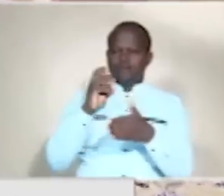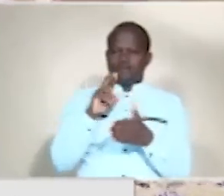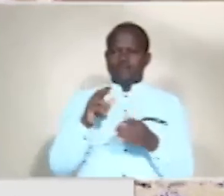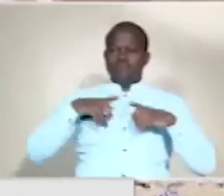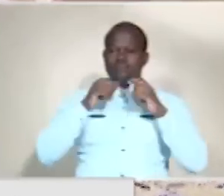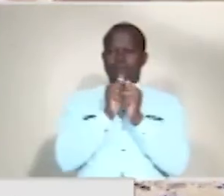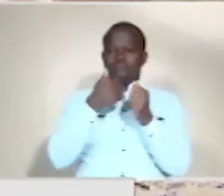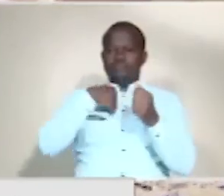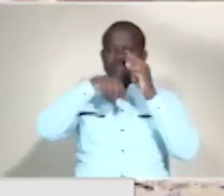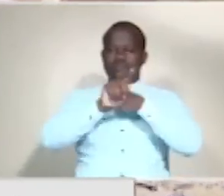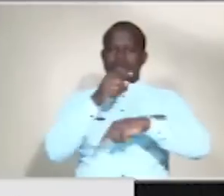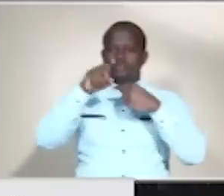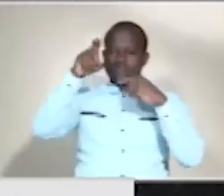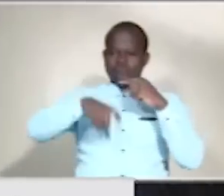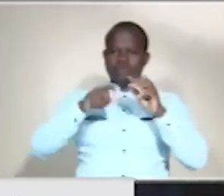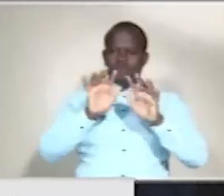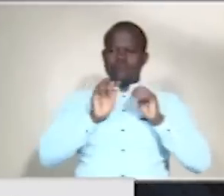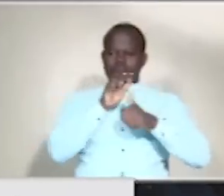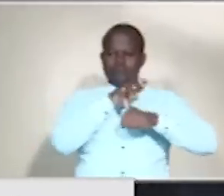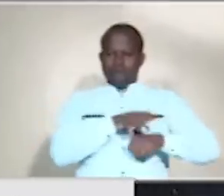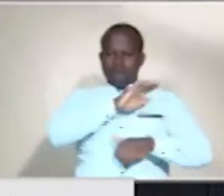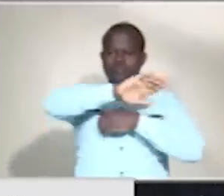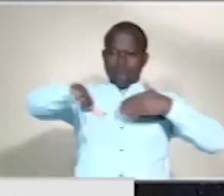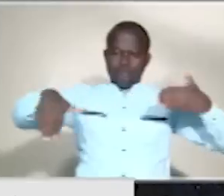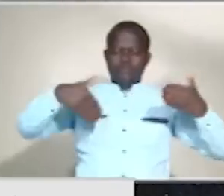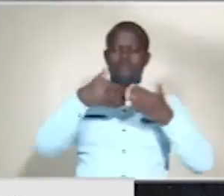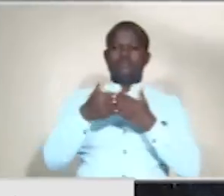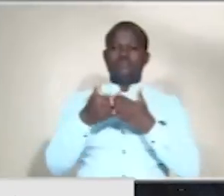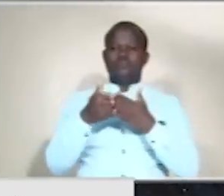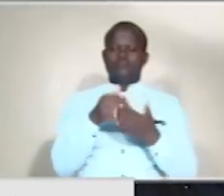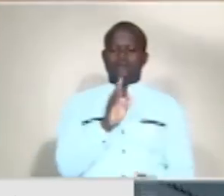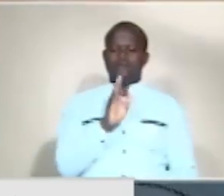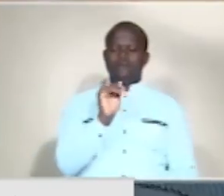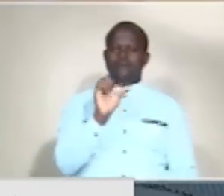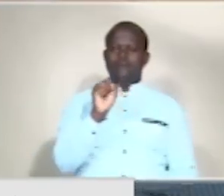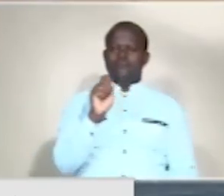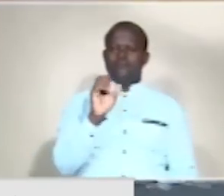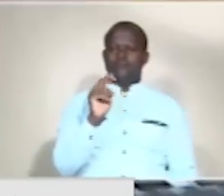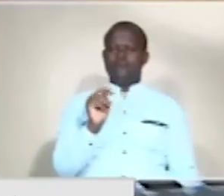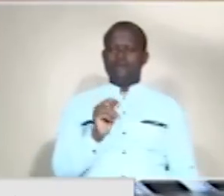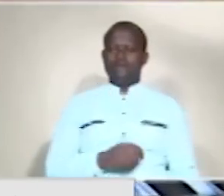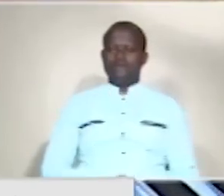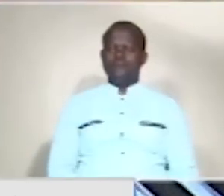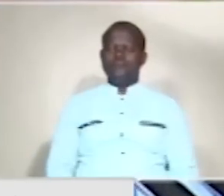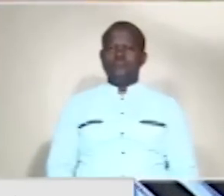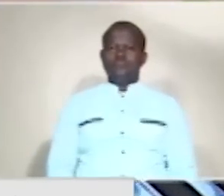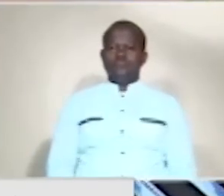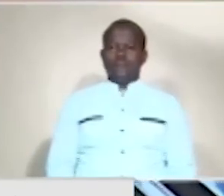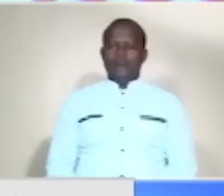ababana n'abafite ubumuga bakwiye kwirinda ihezwa iryo ari ryo ryose. Fiston Felix Abineza, I